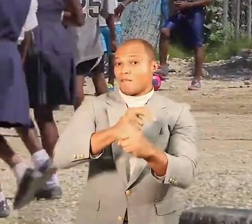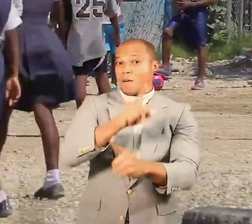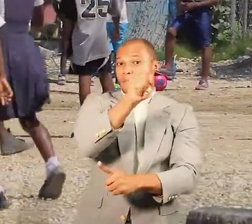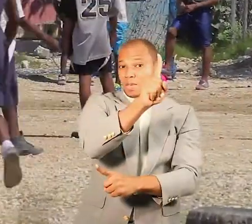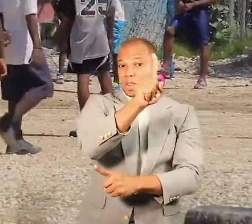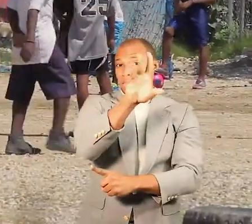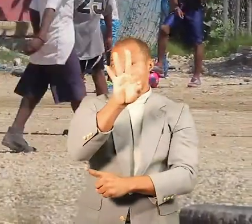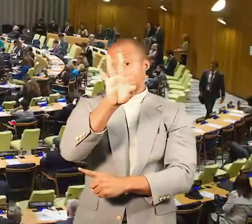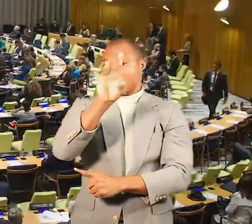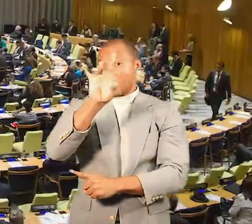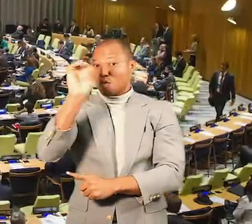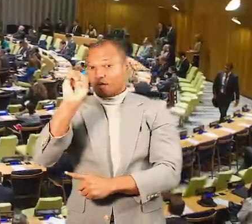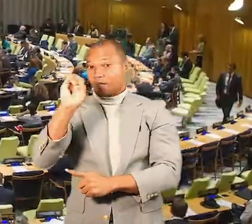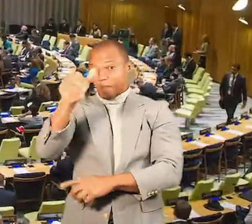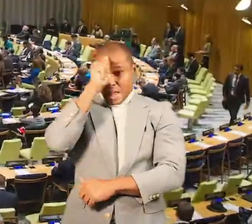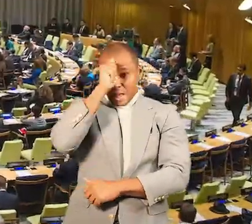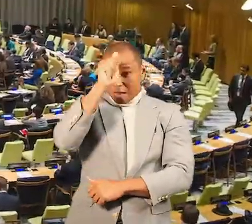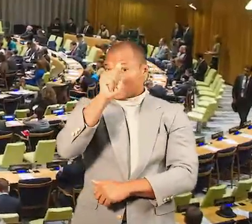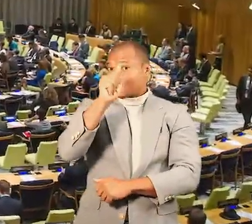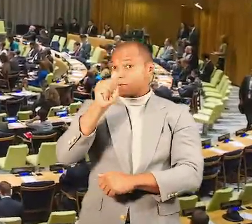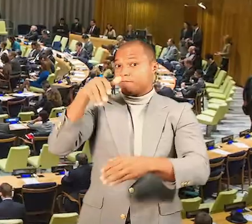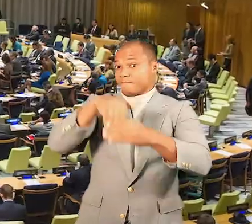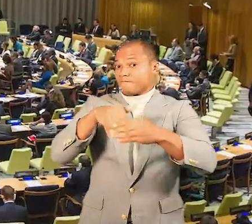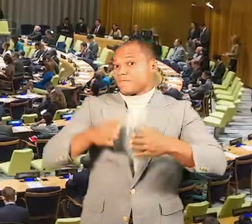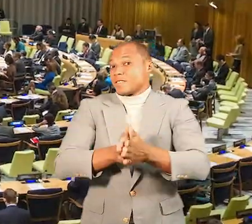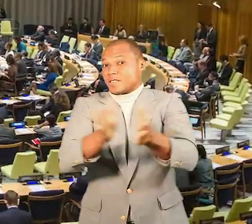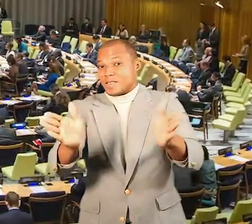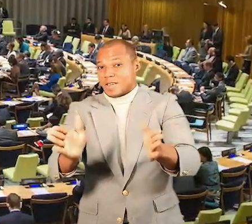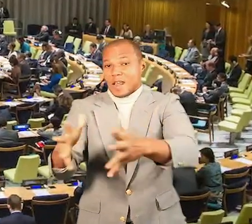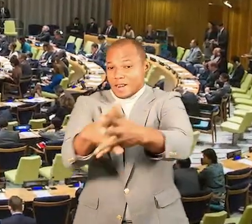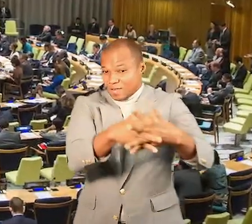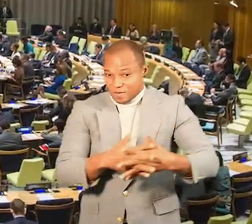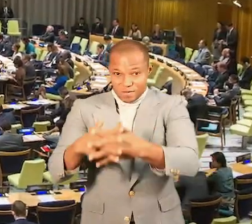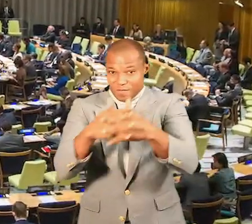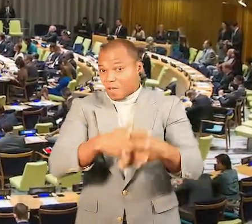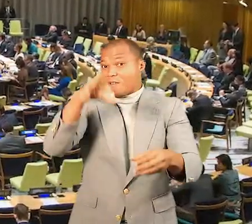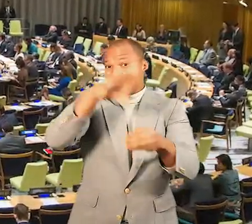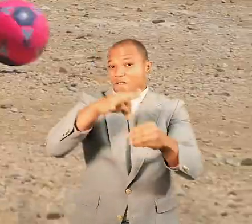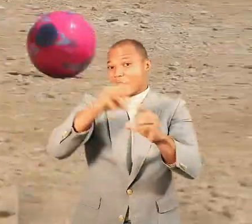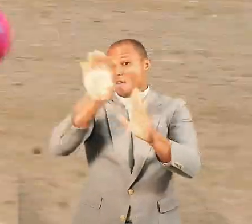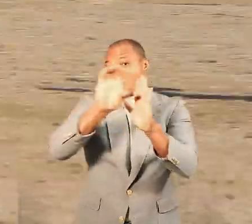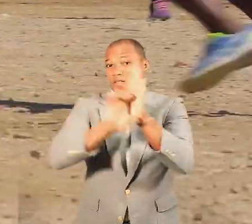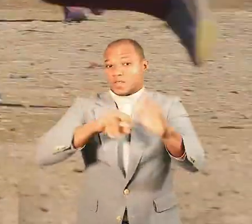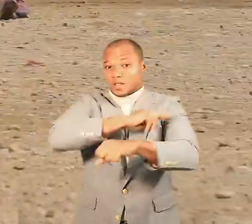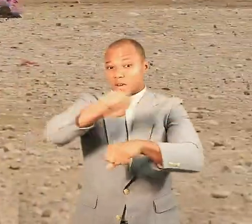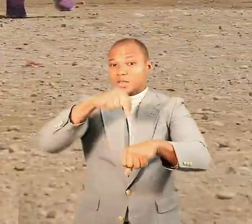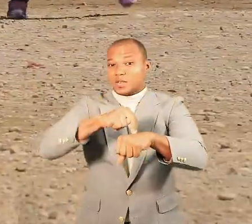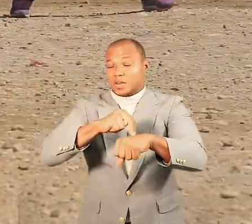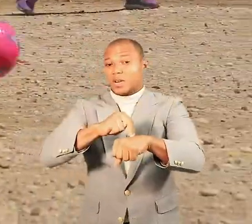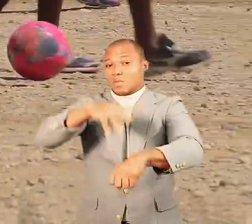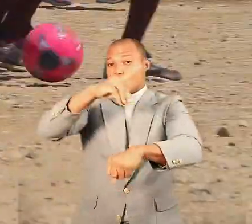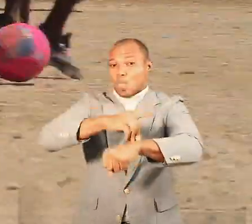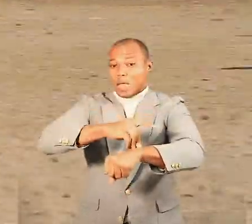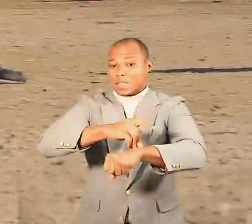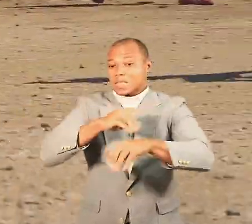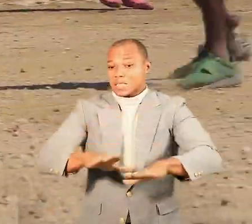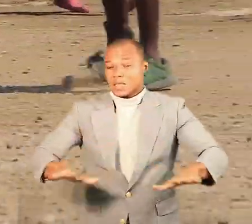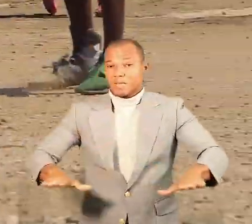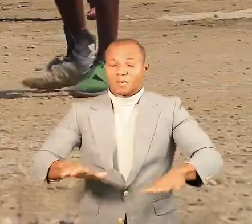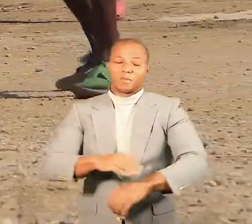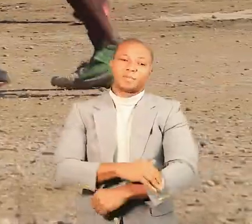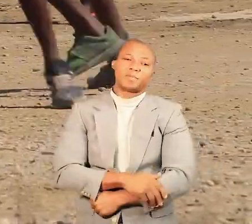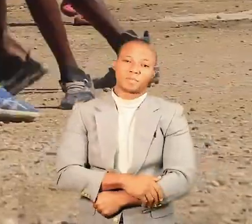En 1980, l'Assemblée générale des Nations Unies a adopté la Convention internationale qui gen a wè ak dwa ti moun